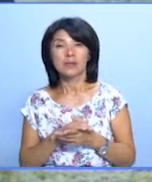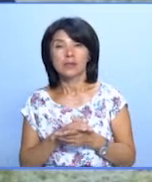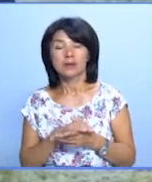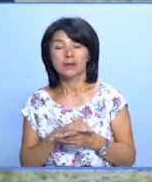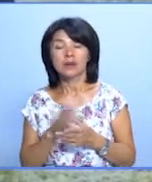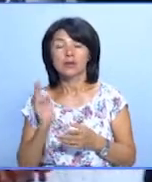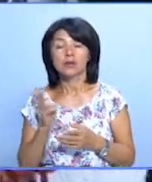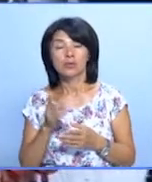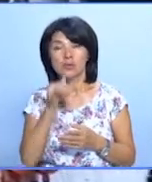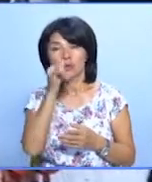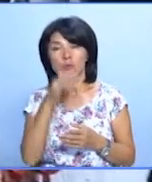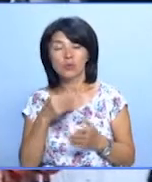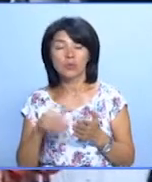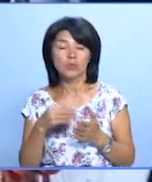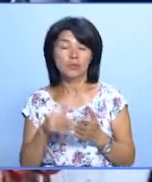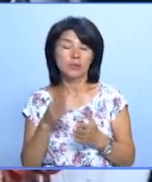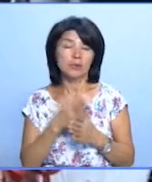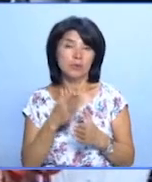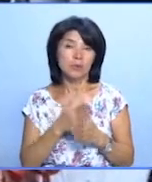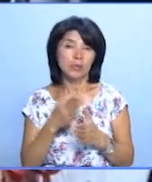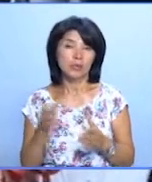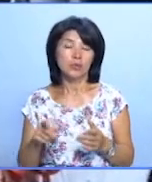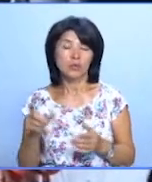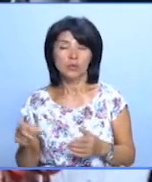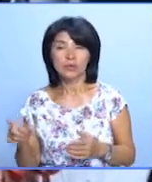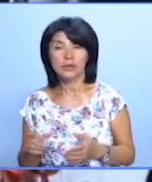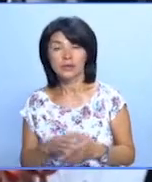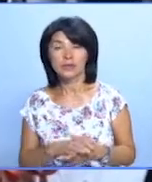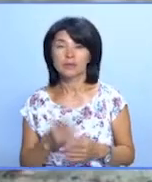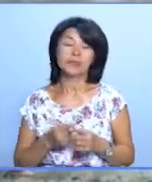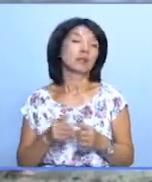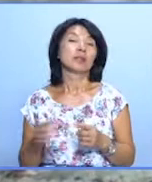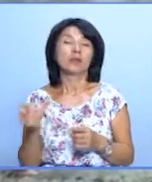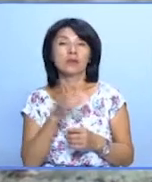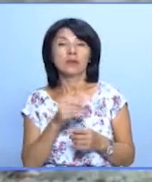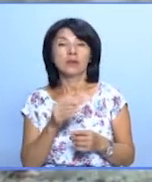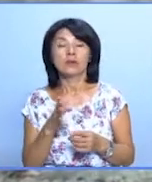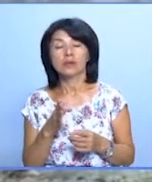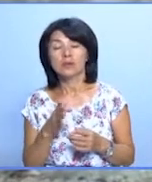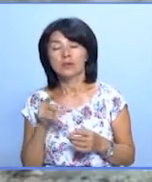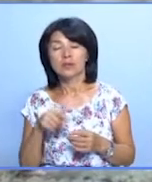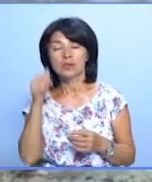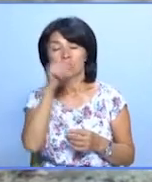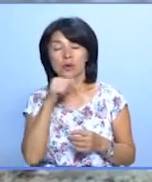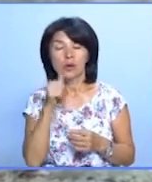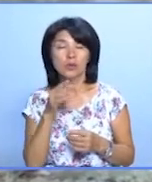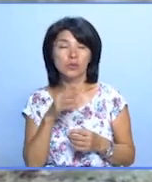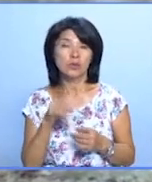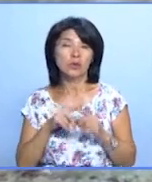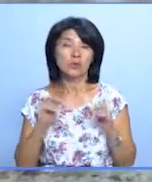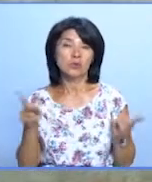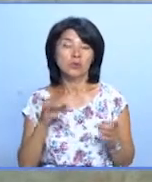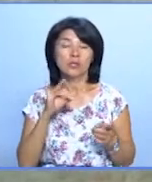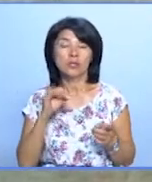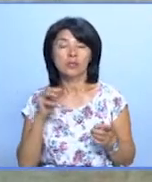адамдарға үлестірілді. Нәтижесінде 3000-нан астам адам етпен қамтылды. Қашықтан құрбандық шалу бастамасы мұсылмандық міндетті орындауға